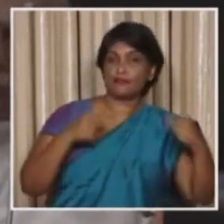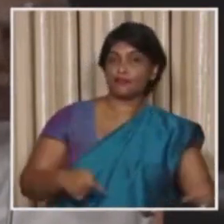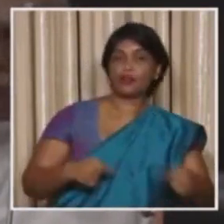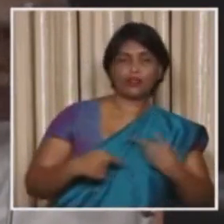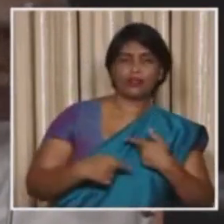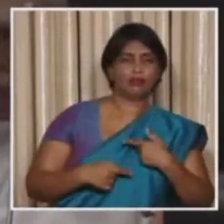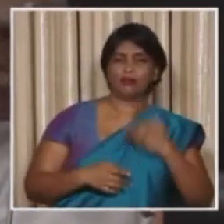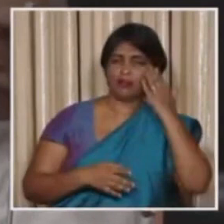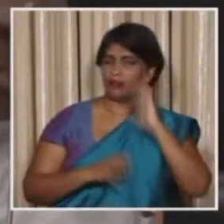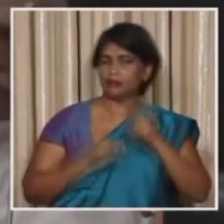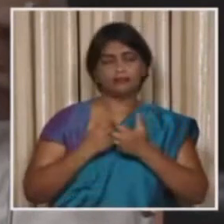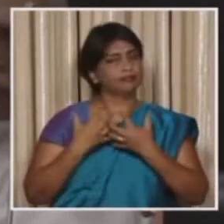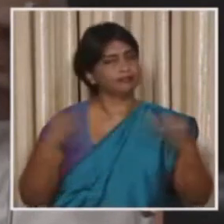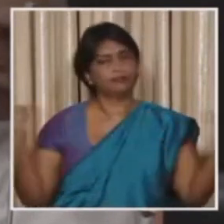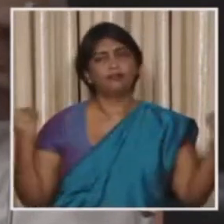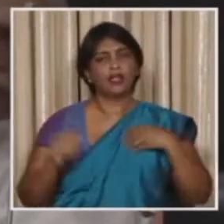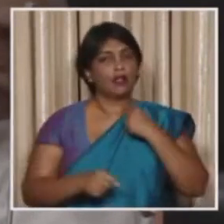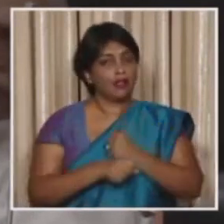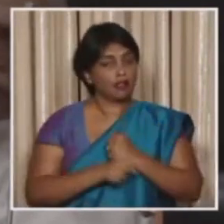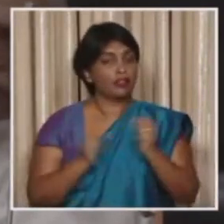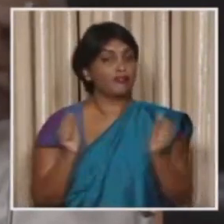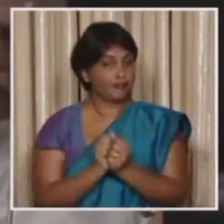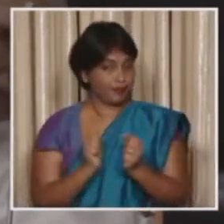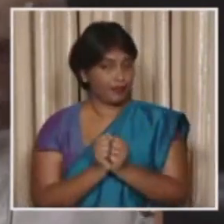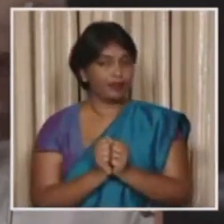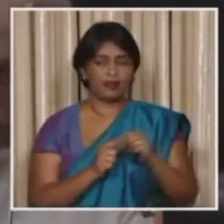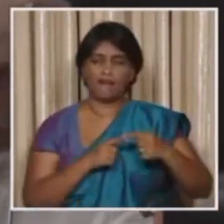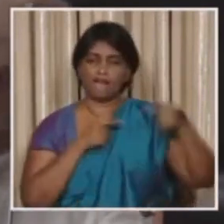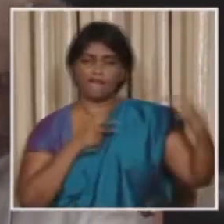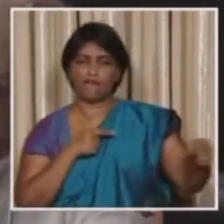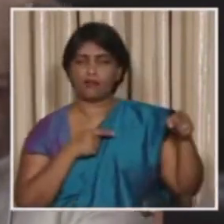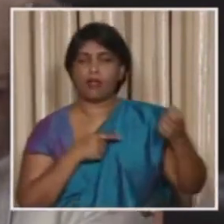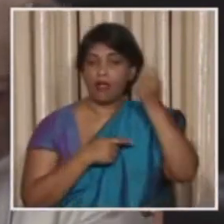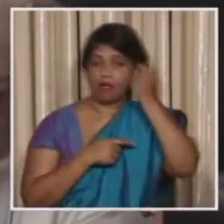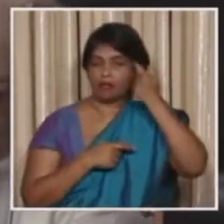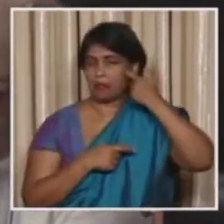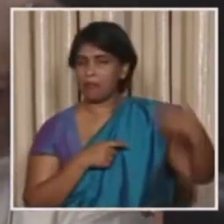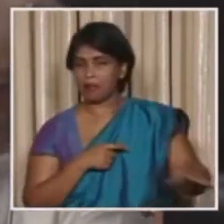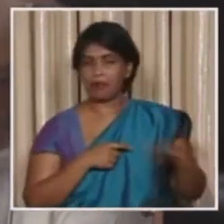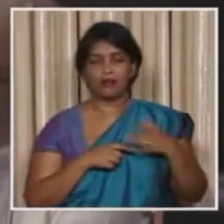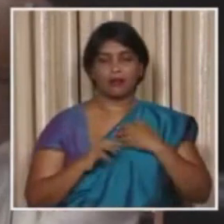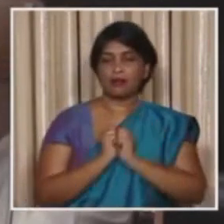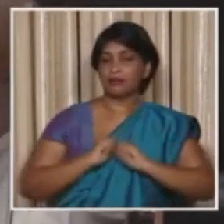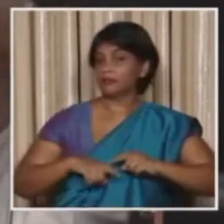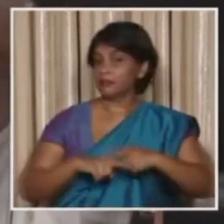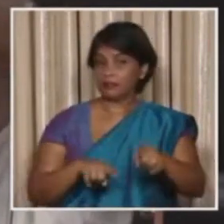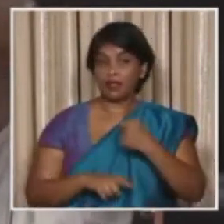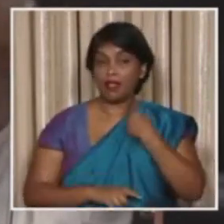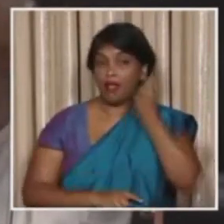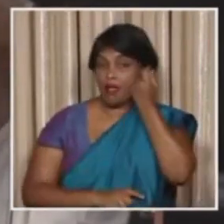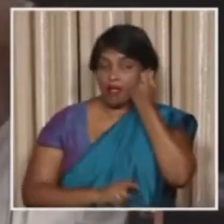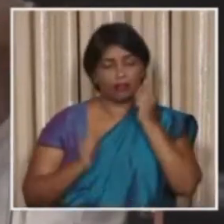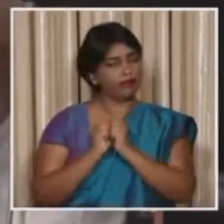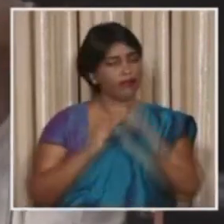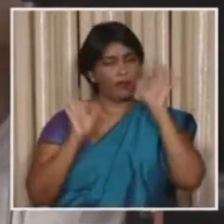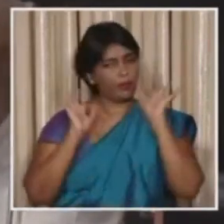හිතන සම්ප්‍රදායක් ඉවත් වෙමු. ආණ්ඩුවේ කාර්යභාරය විපක්ෂයේ අදහස් සැලකිල්ලට නොගෙන ක්‍රියා කිරීම යන පිළිවෙතිනුයි